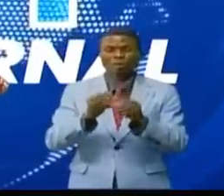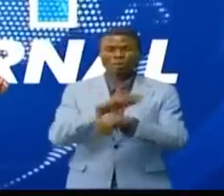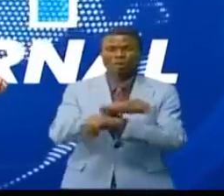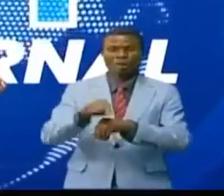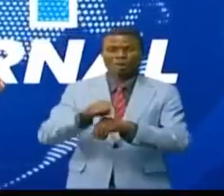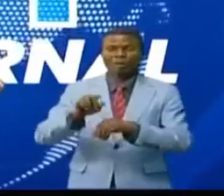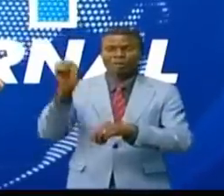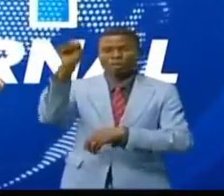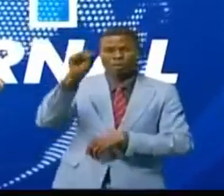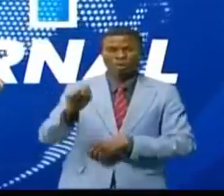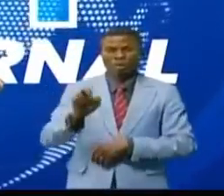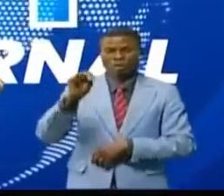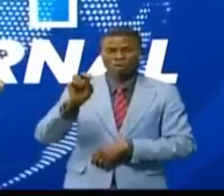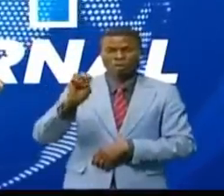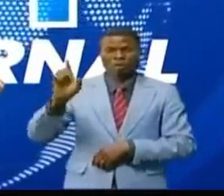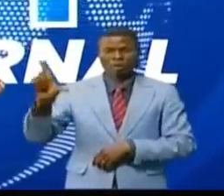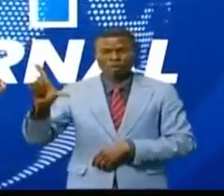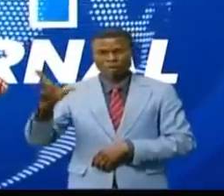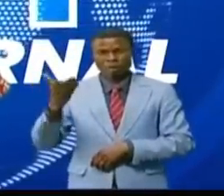call center